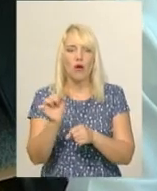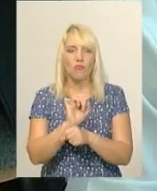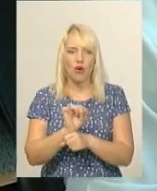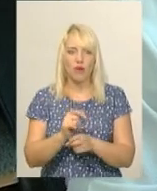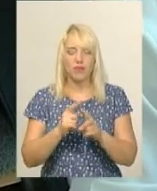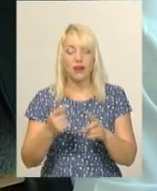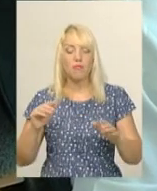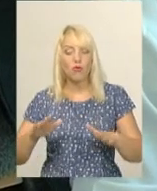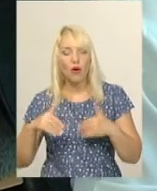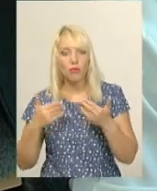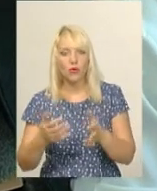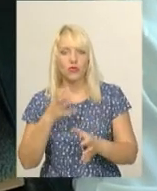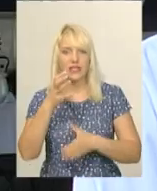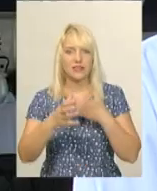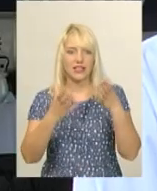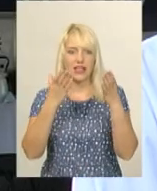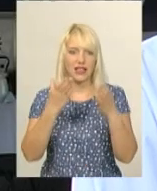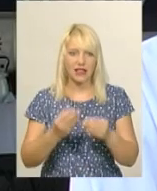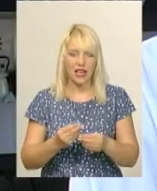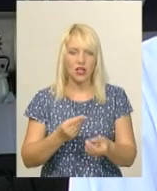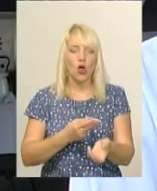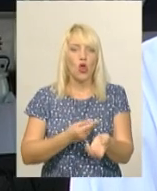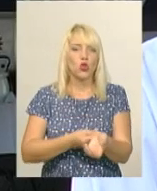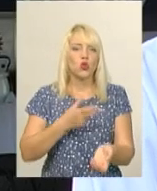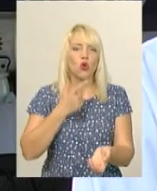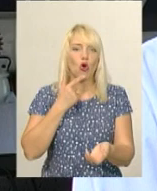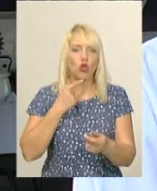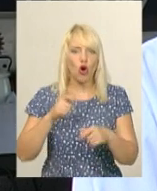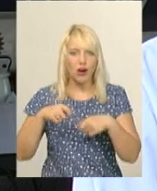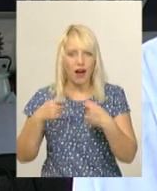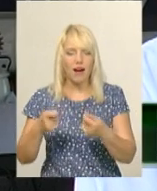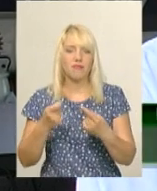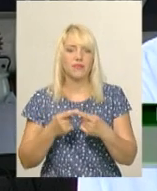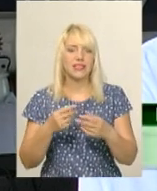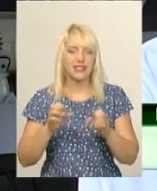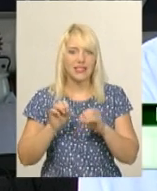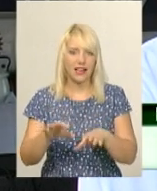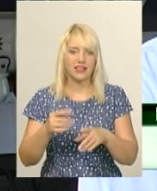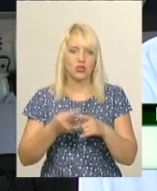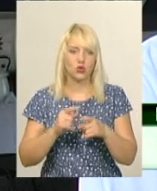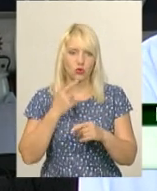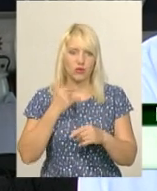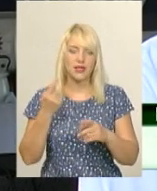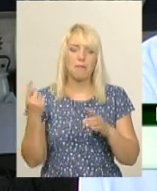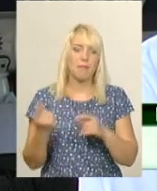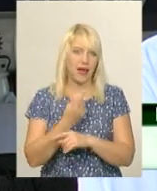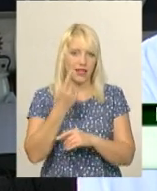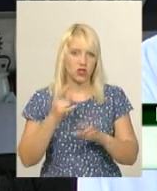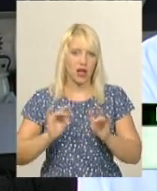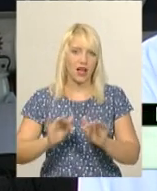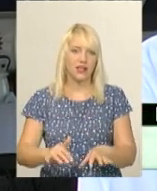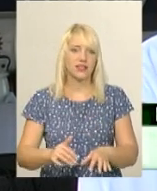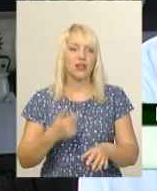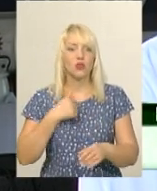Всесвітній день донора здати кров. Це у нас перша така акція, але я думаю, що вона буде вдалою. Ми зробили об